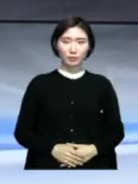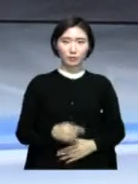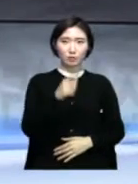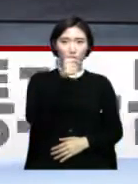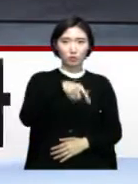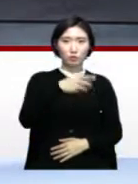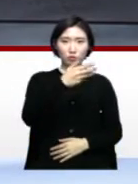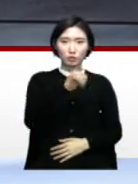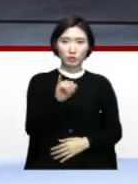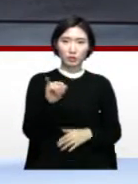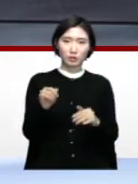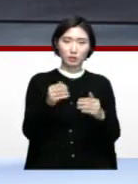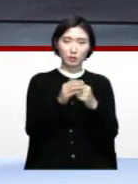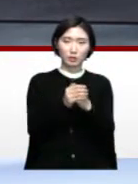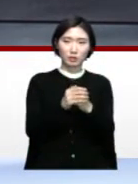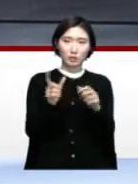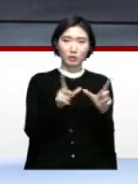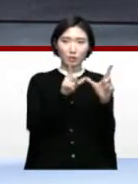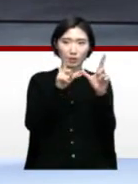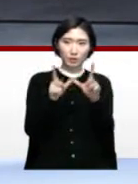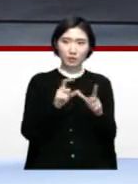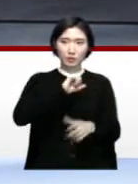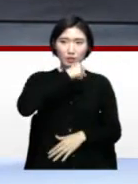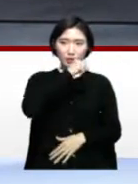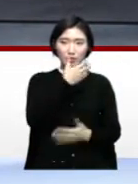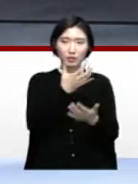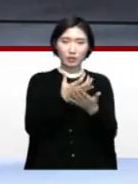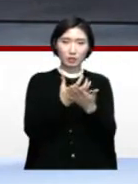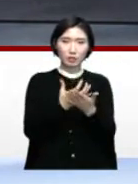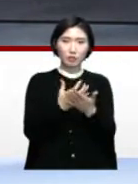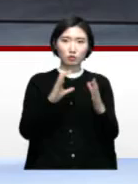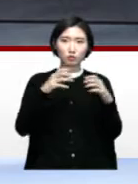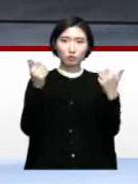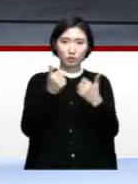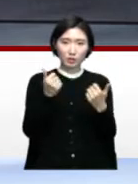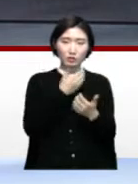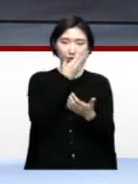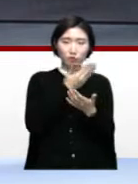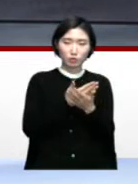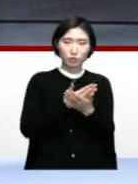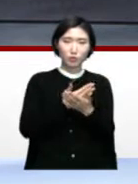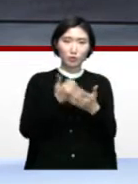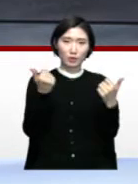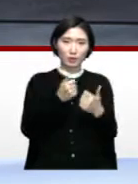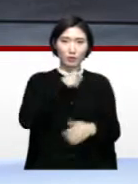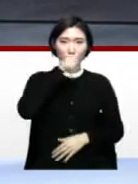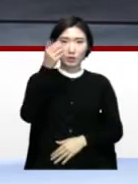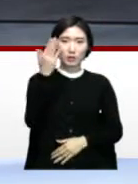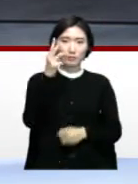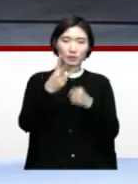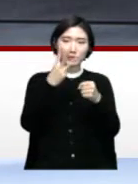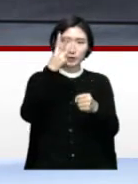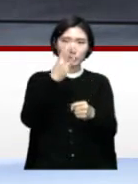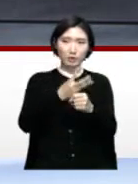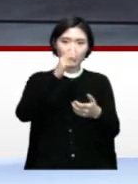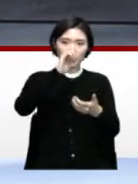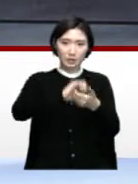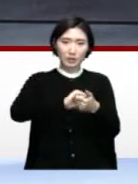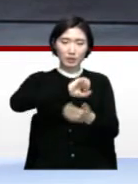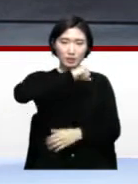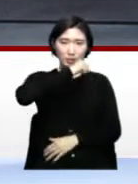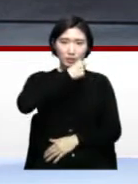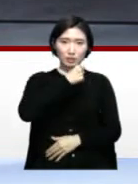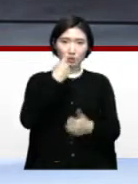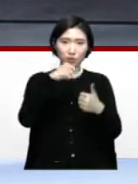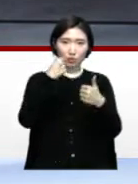노래 과정 관련 법안과 예산안이 지난 2일 국회 본회의를 통과했습니다 하지만 3년 1 시 예산으로 결정될